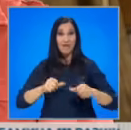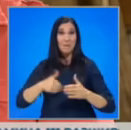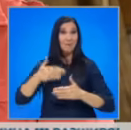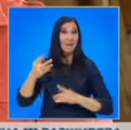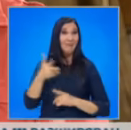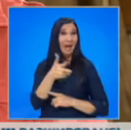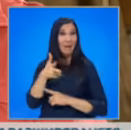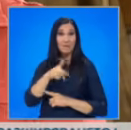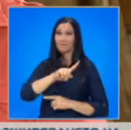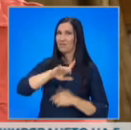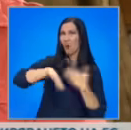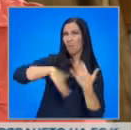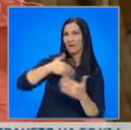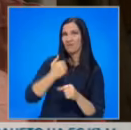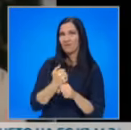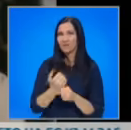да не смесваме нещата.